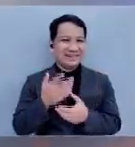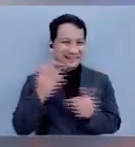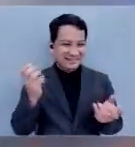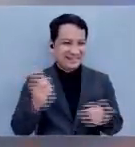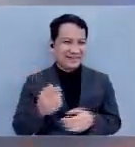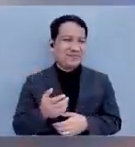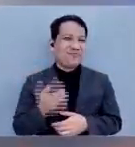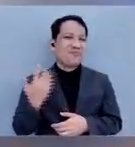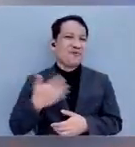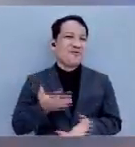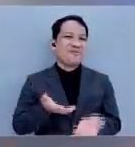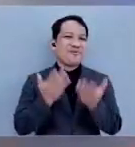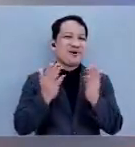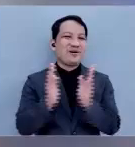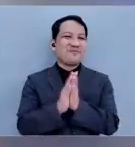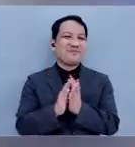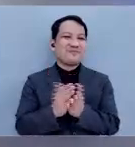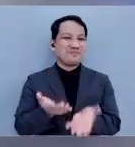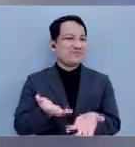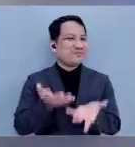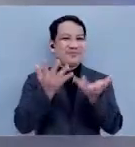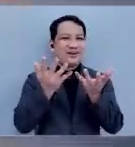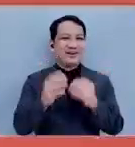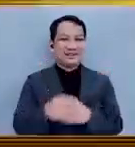Bravo, Mama Dimps! Bravo!